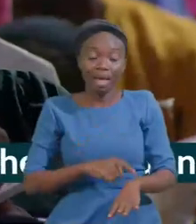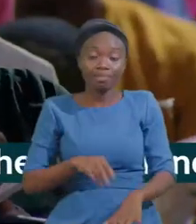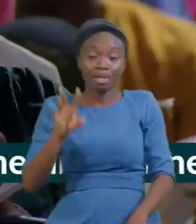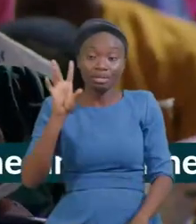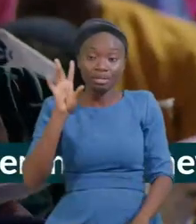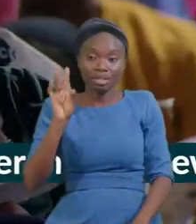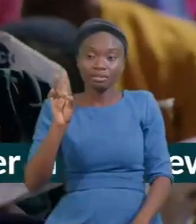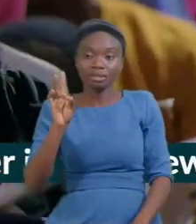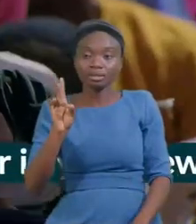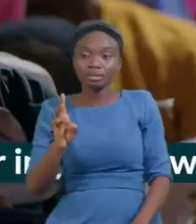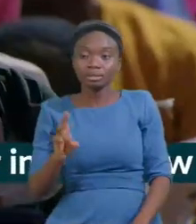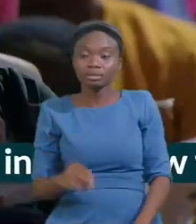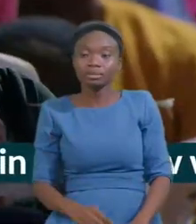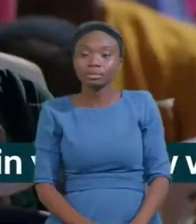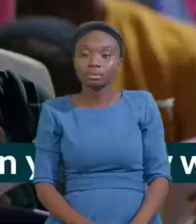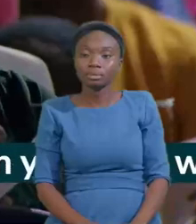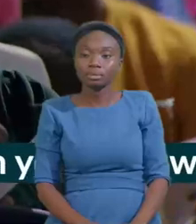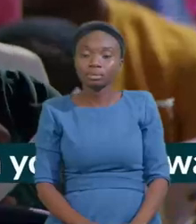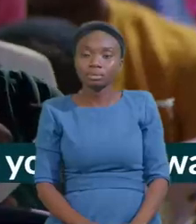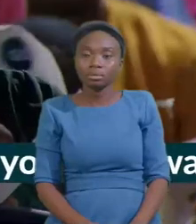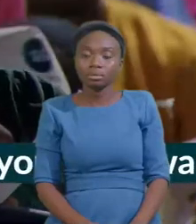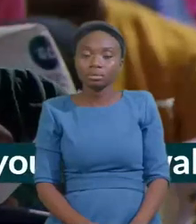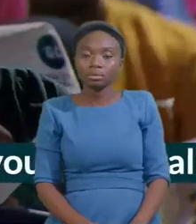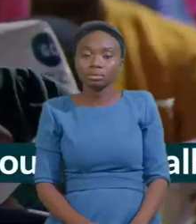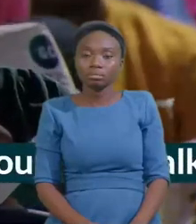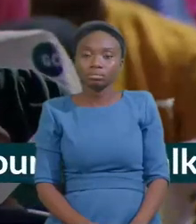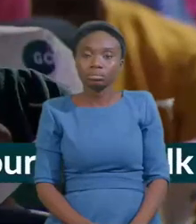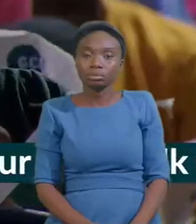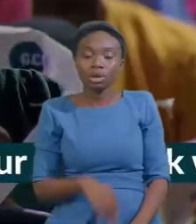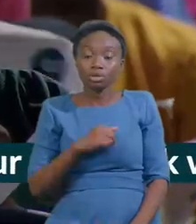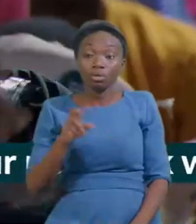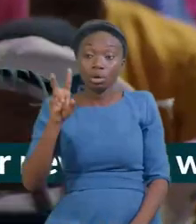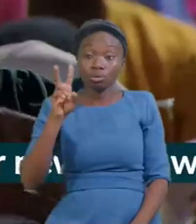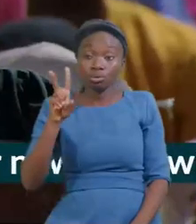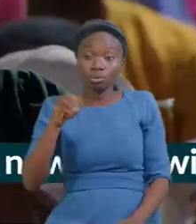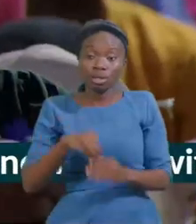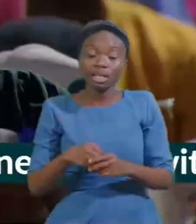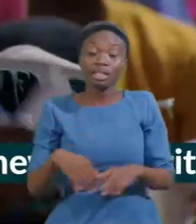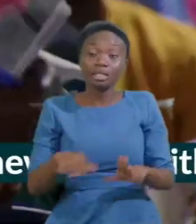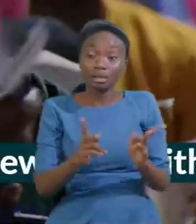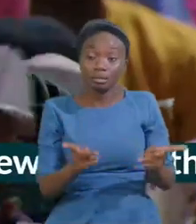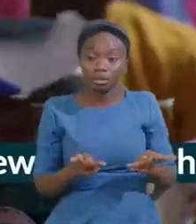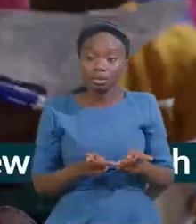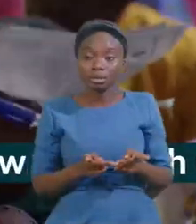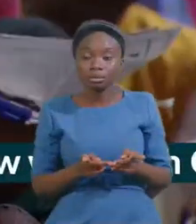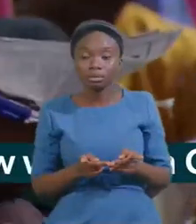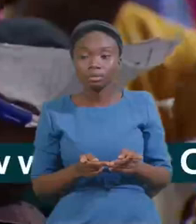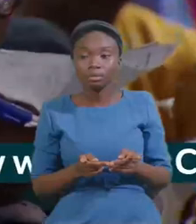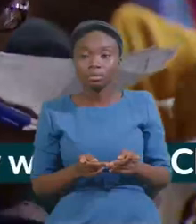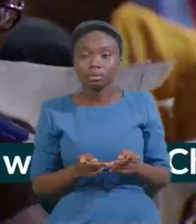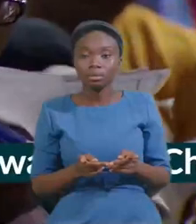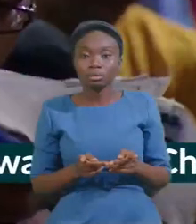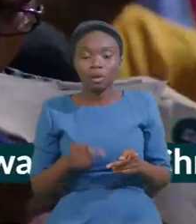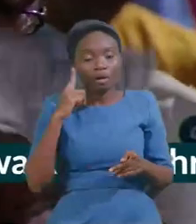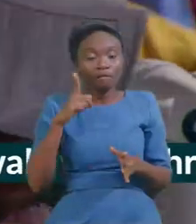qui commencera demain dès 7h so le matin. 2 p.m. in that same hall. À 14h dans cette même salle. For those